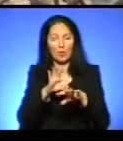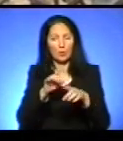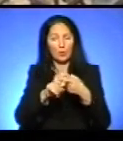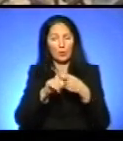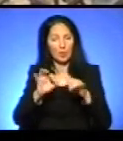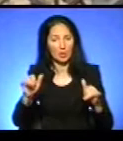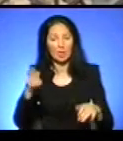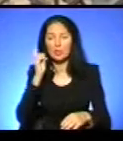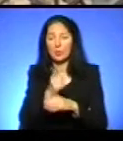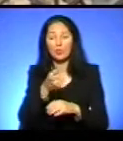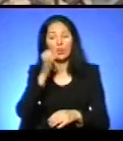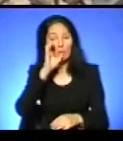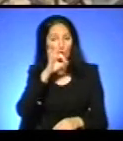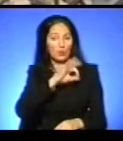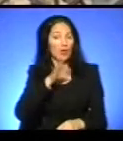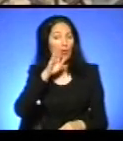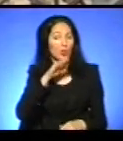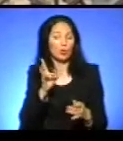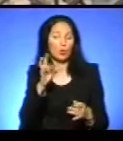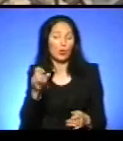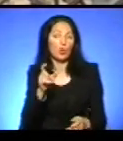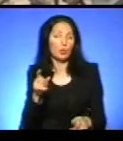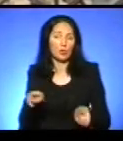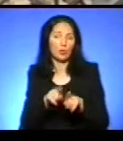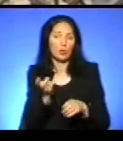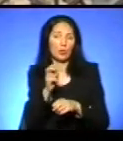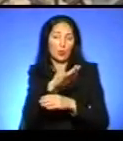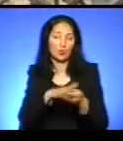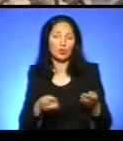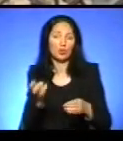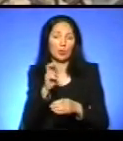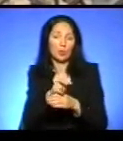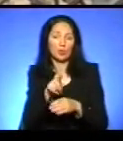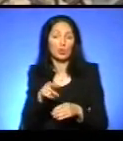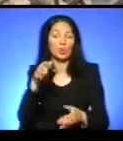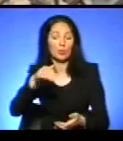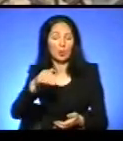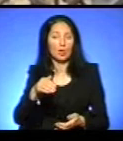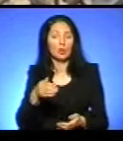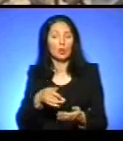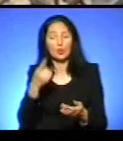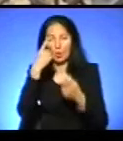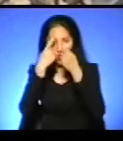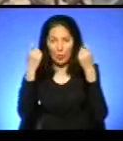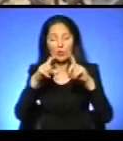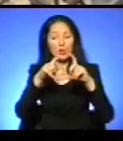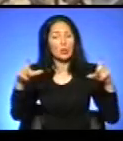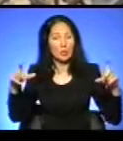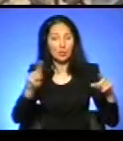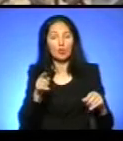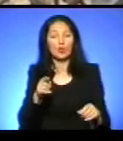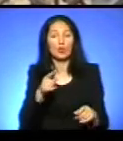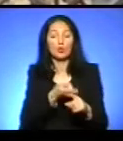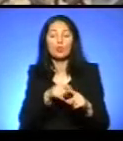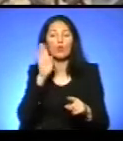заборонили споживати воду. Проте люди продовжують приходити сюди з пляшками, оскільки попереджувальної таблиці про те, що